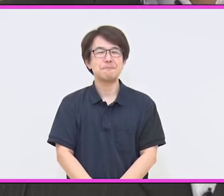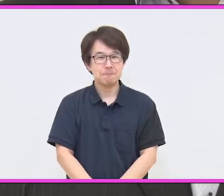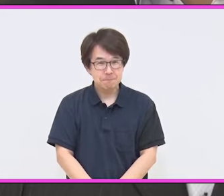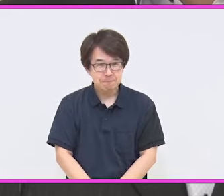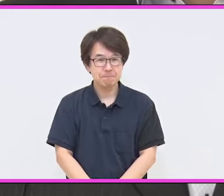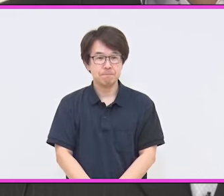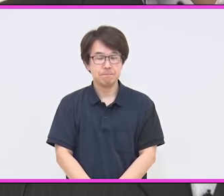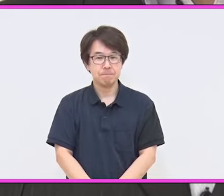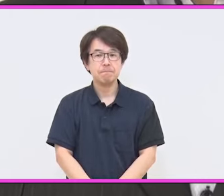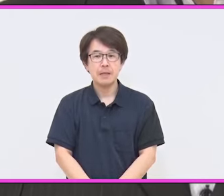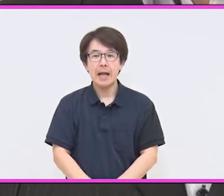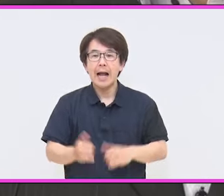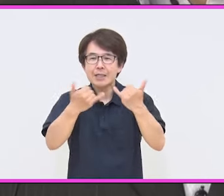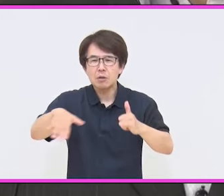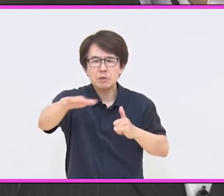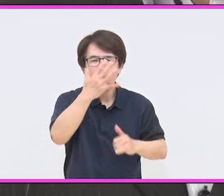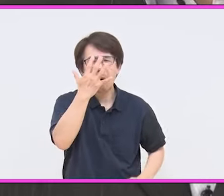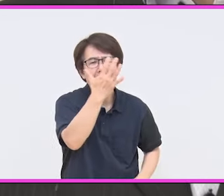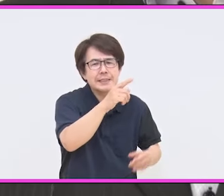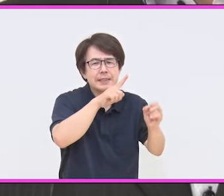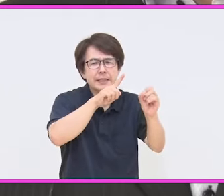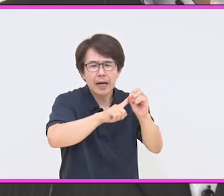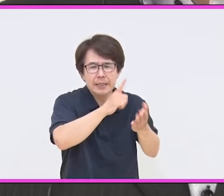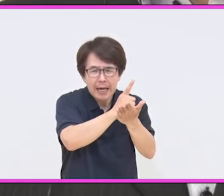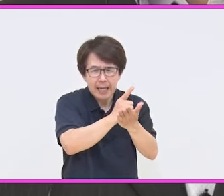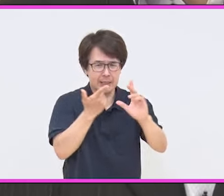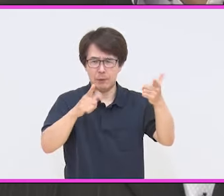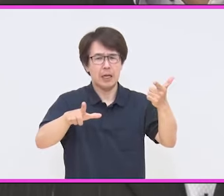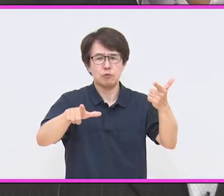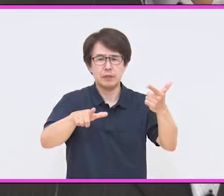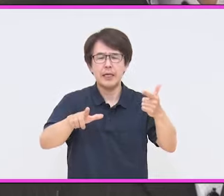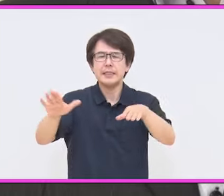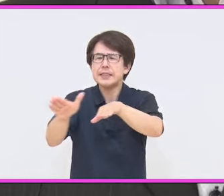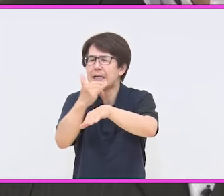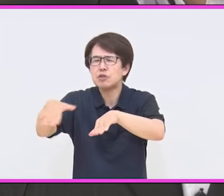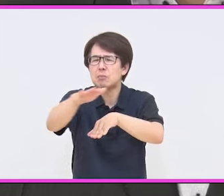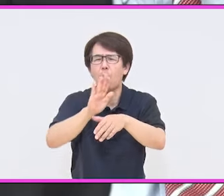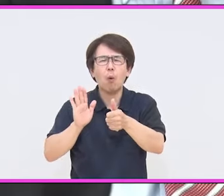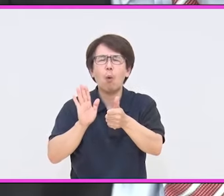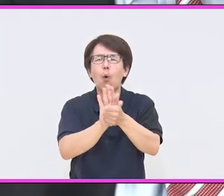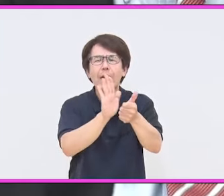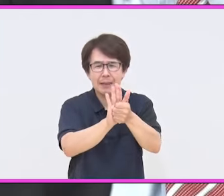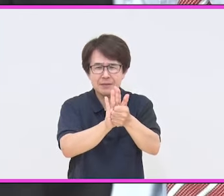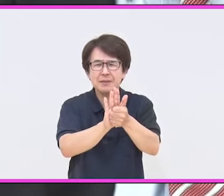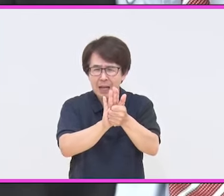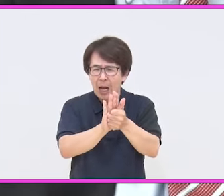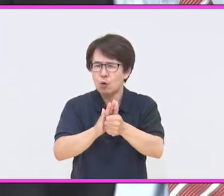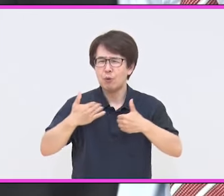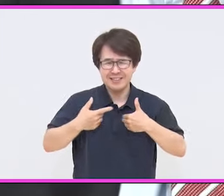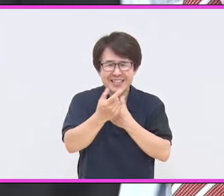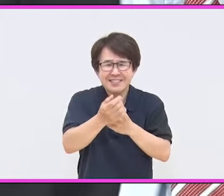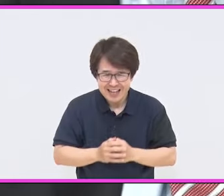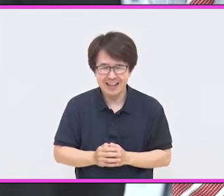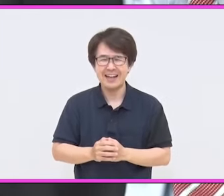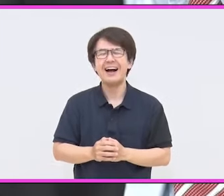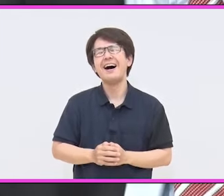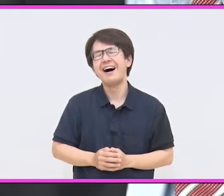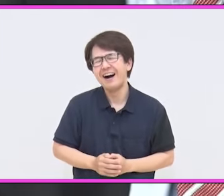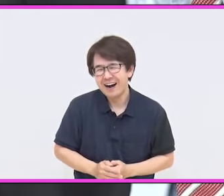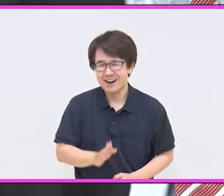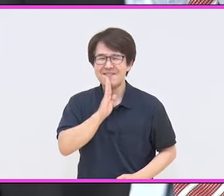だから人々の関心だけじゃなくて選手にも本当に大きく貢献して、山脇さん嬉しいですね。 いえいえ本当に作ってよかった